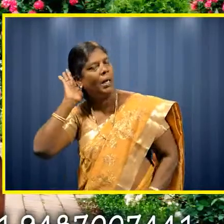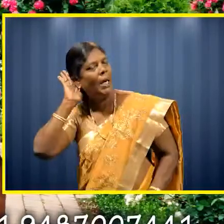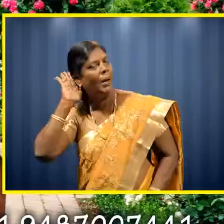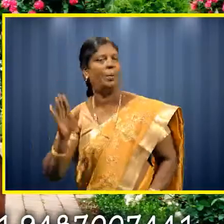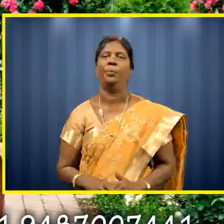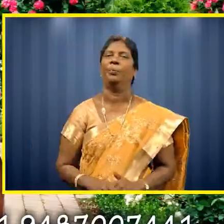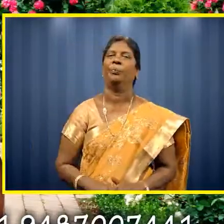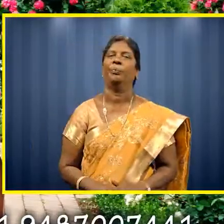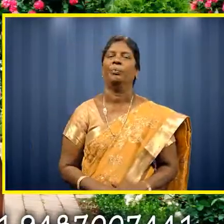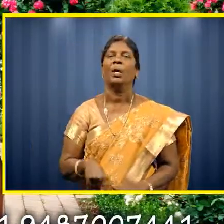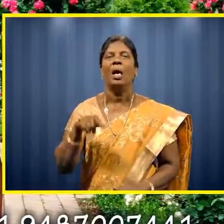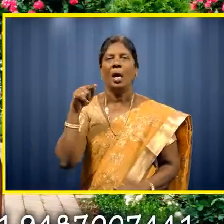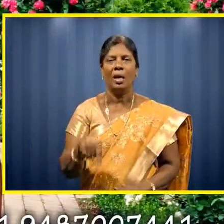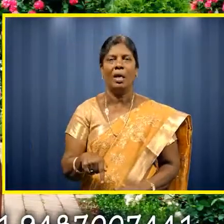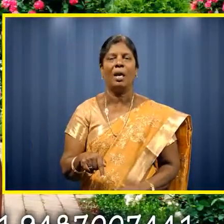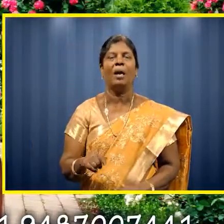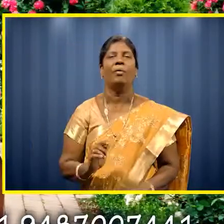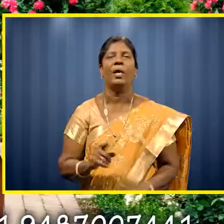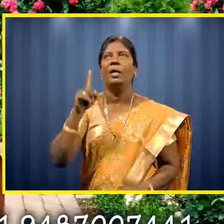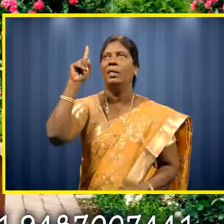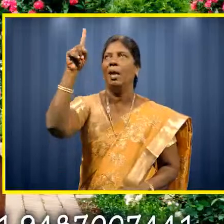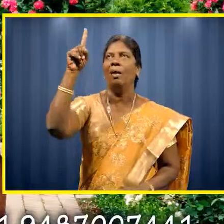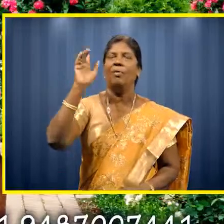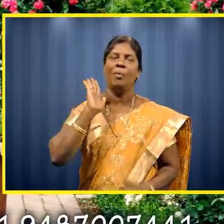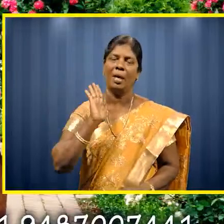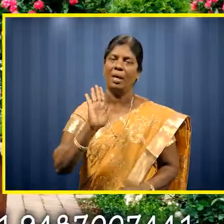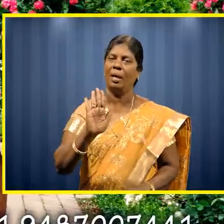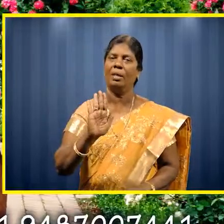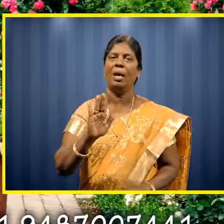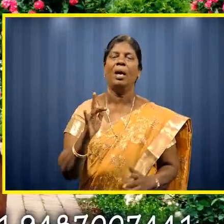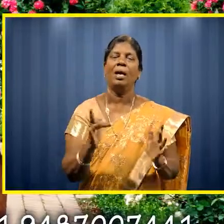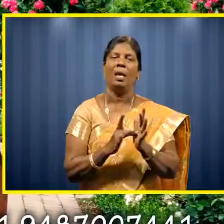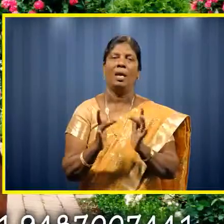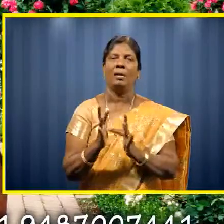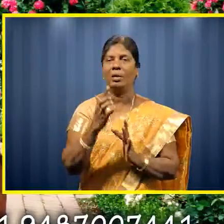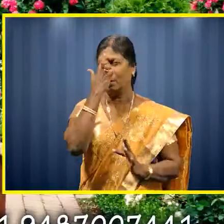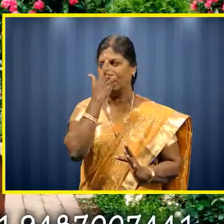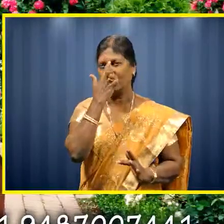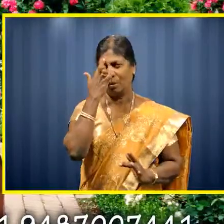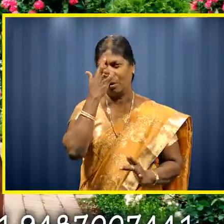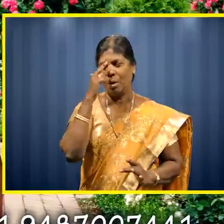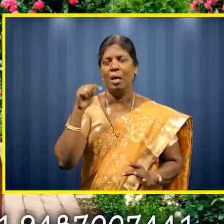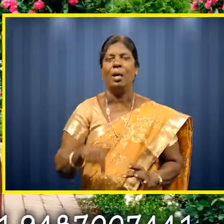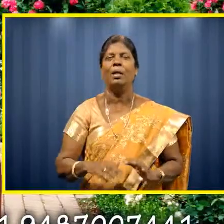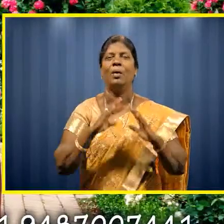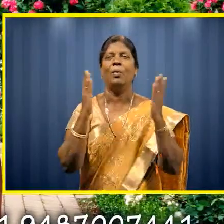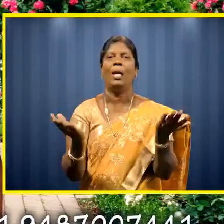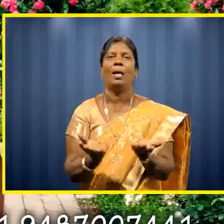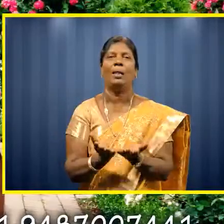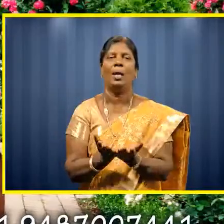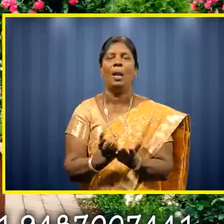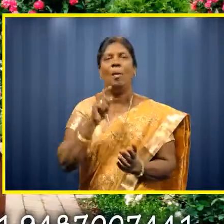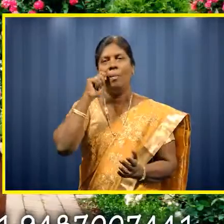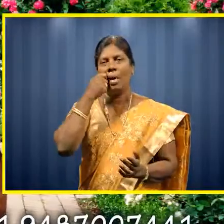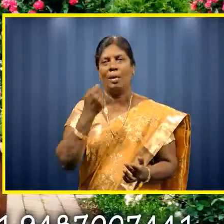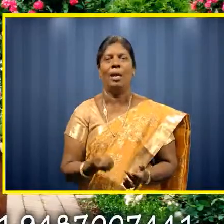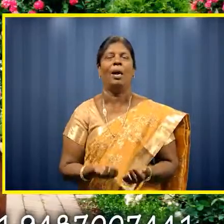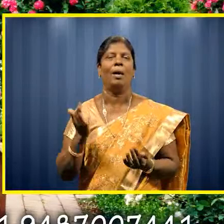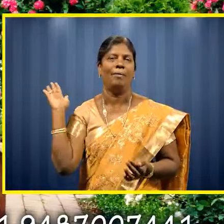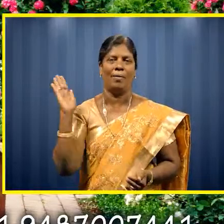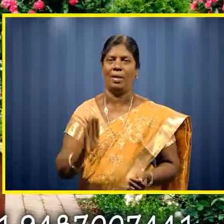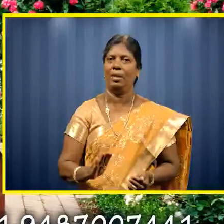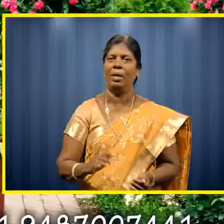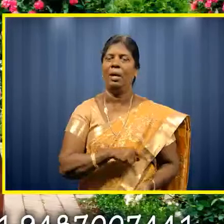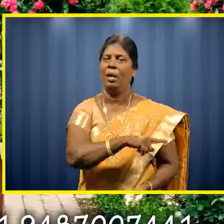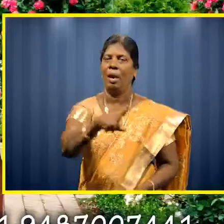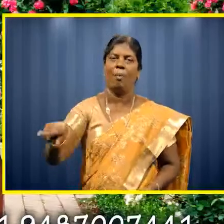என்றும் கேட்டோம். இதற்காகவே தெய்வமாயிருந்த இயேசு கிறிஸ்து இந்த உலகில் மனிதனாய்